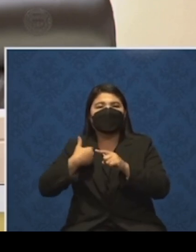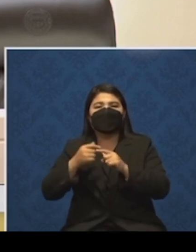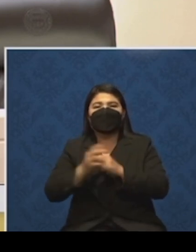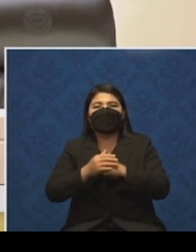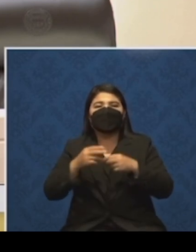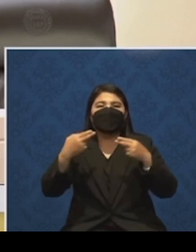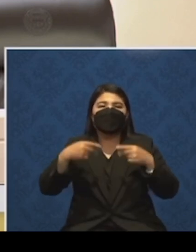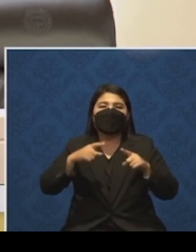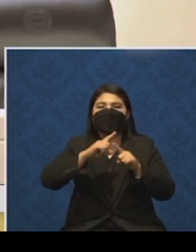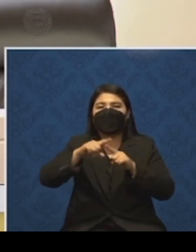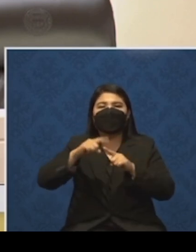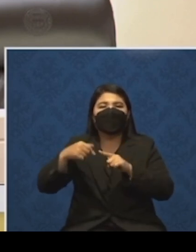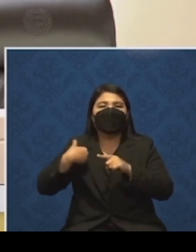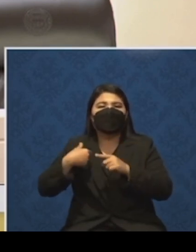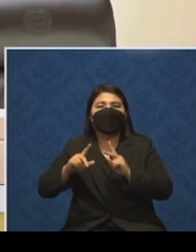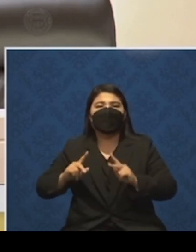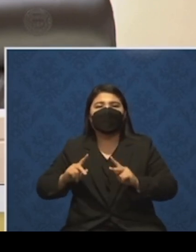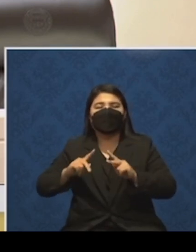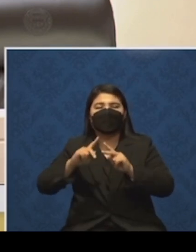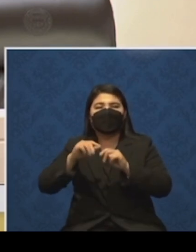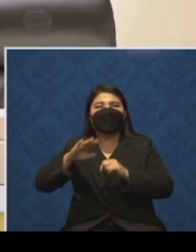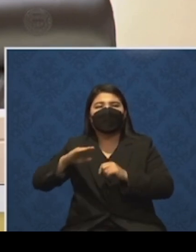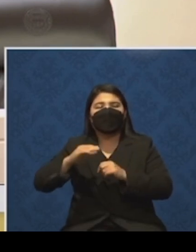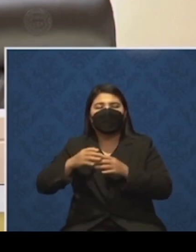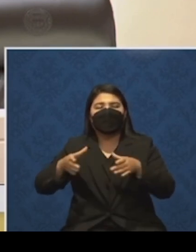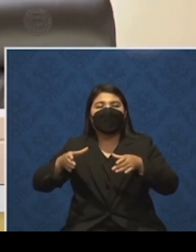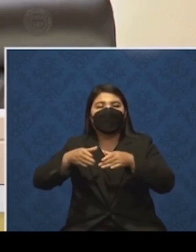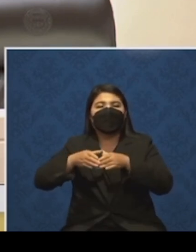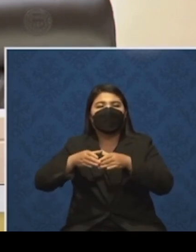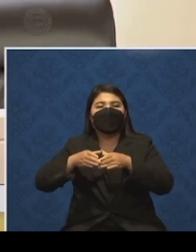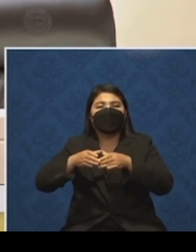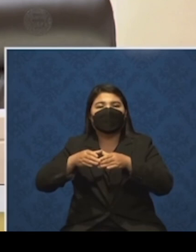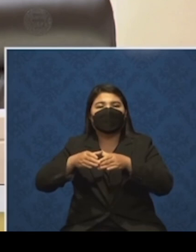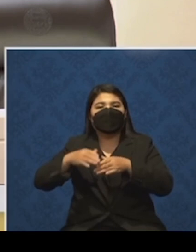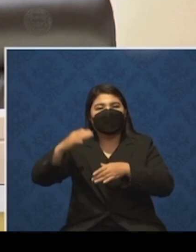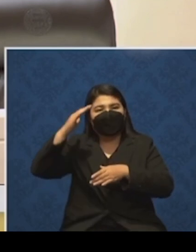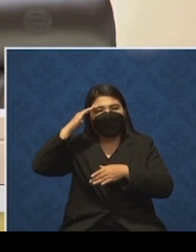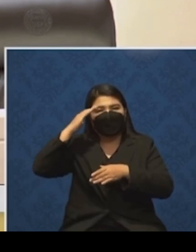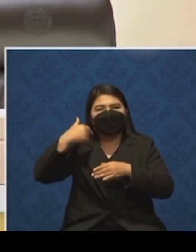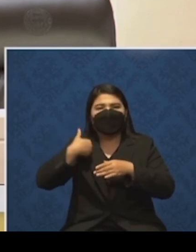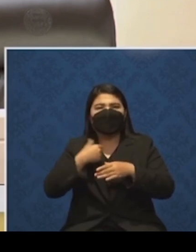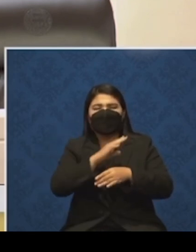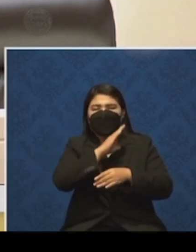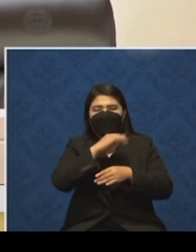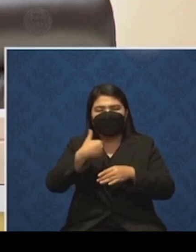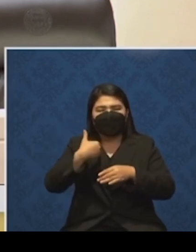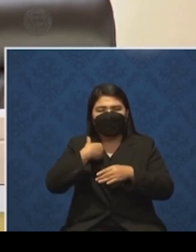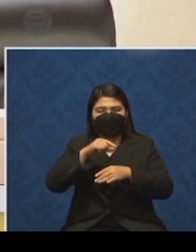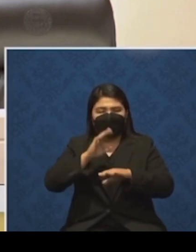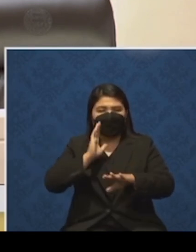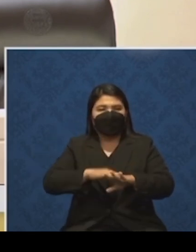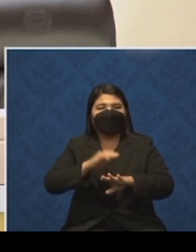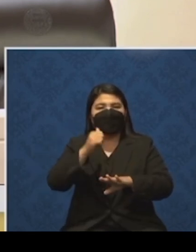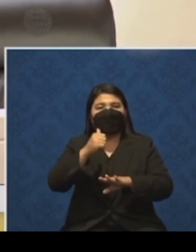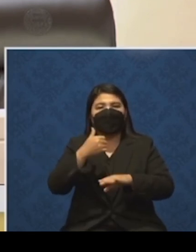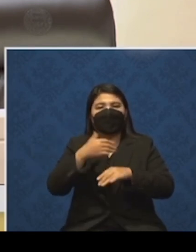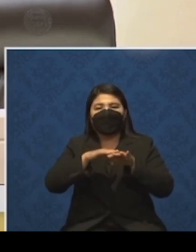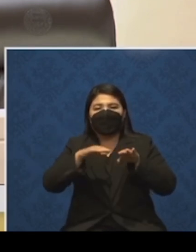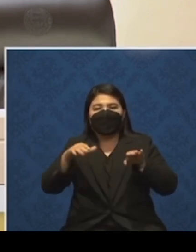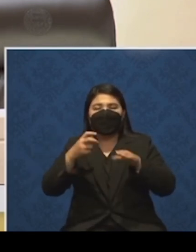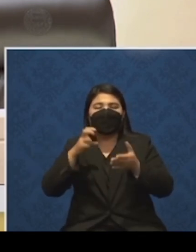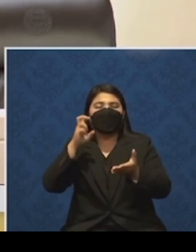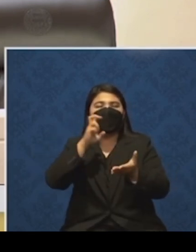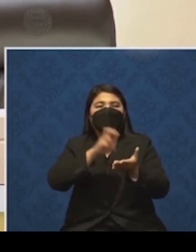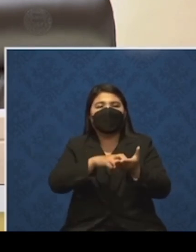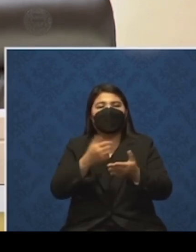ำลังพัฒนาถ้ามีขีดความสามารถมีประสิทธิภาพได้การรับรองมาตรฐานเมื่อสักครู่ท่าน